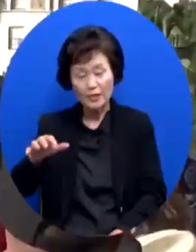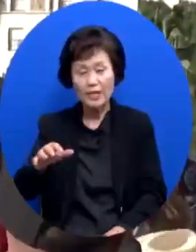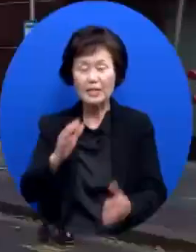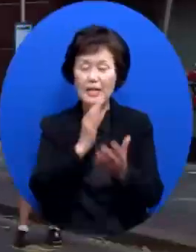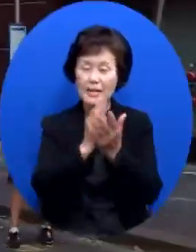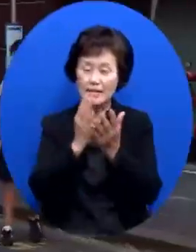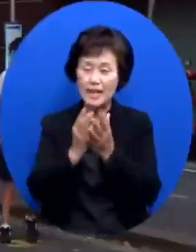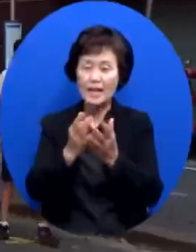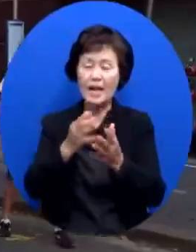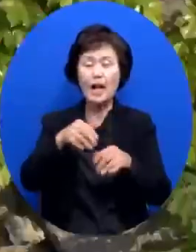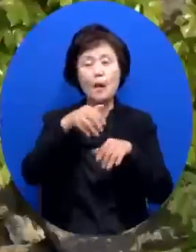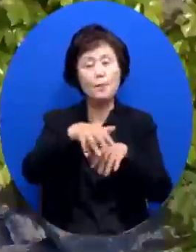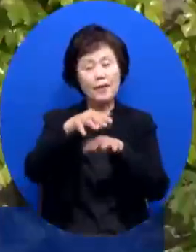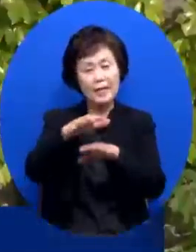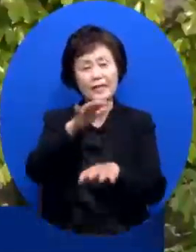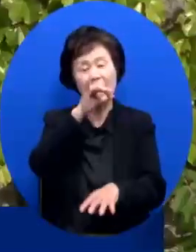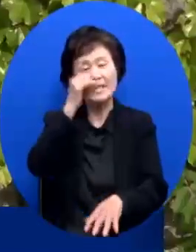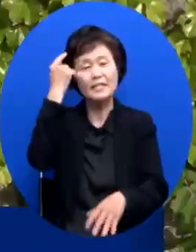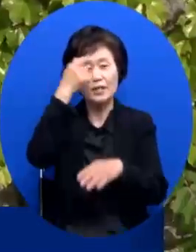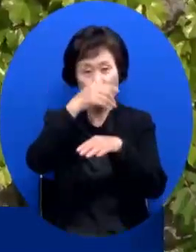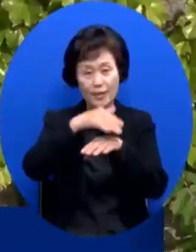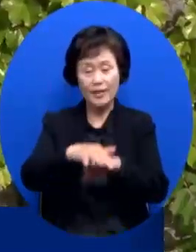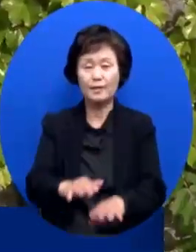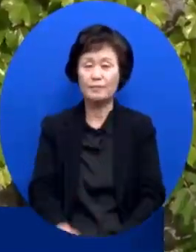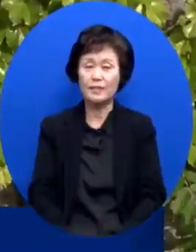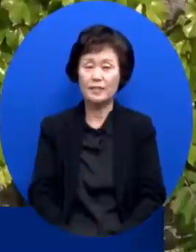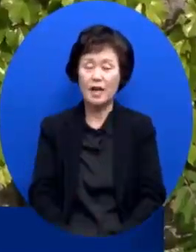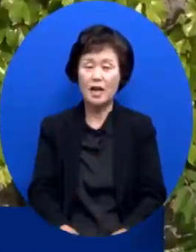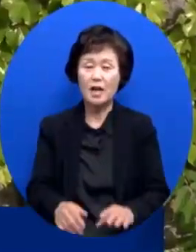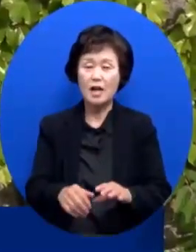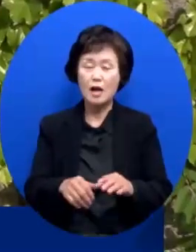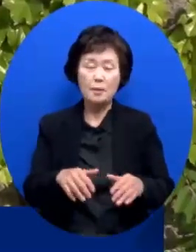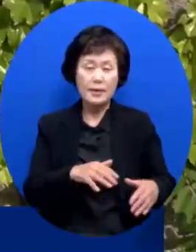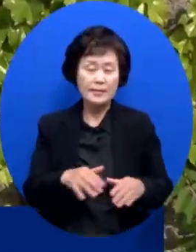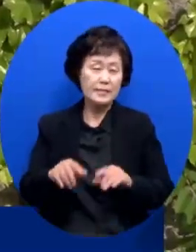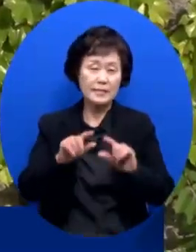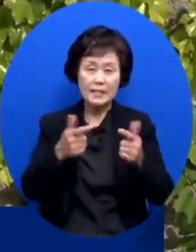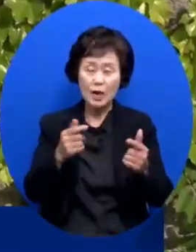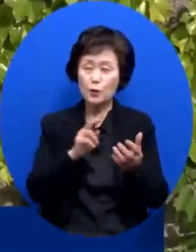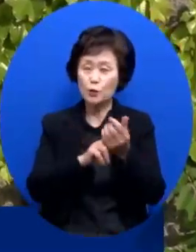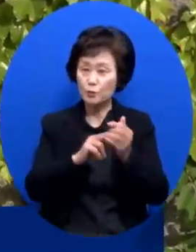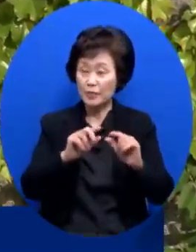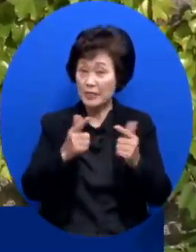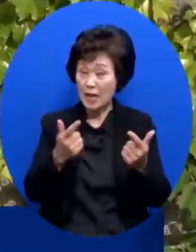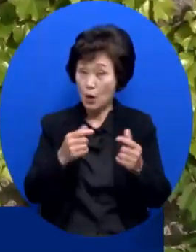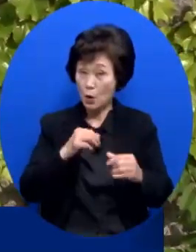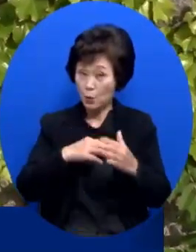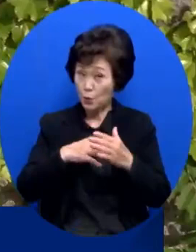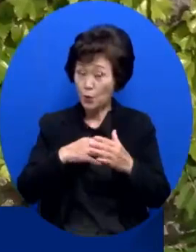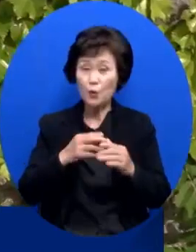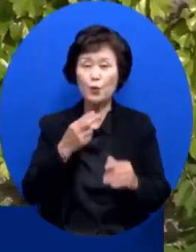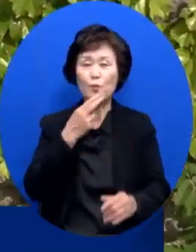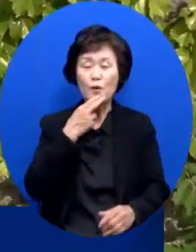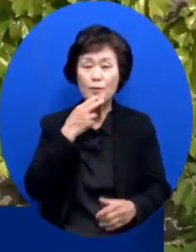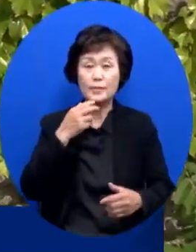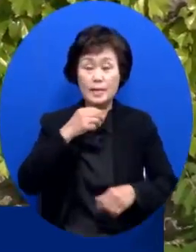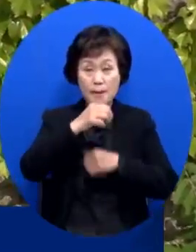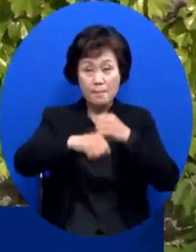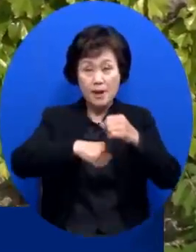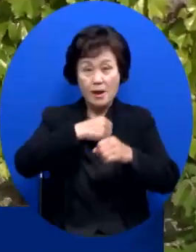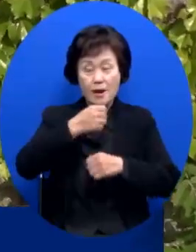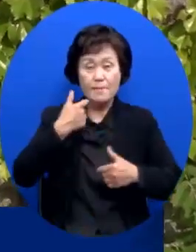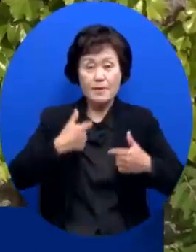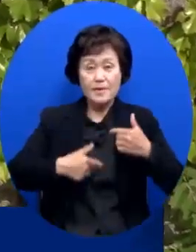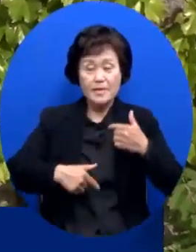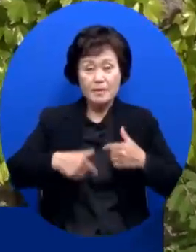예정입니다. 주체하지 않고 정말 숨기지 않고 두려워하지 않고 마음껏 그렇게 기뻐하고 축제하는 시간이